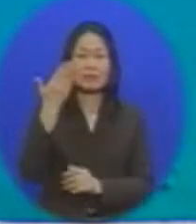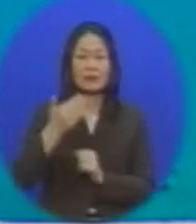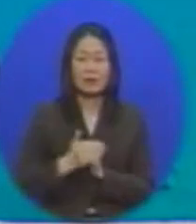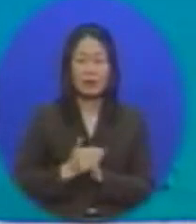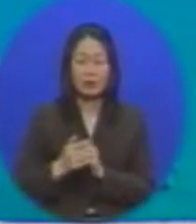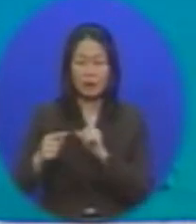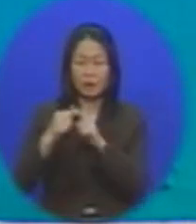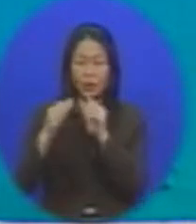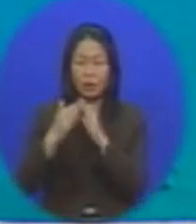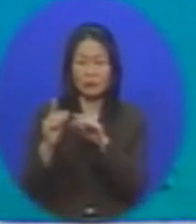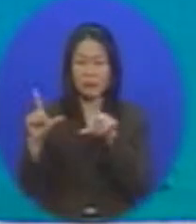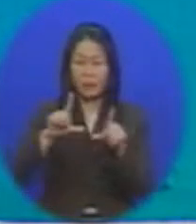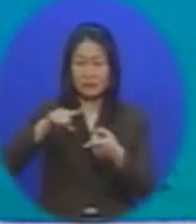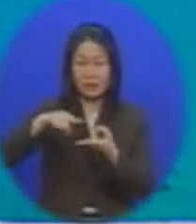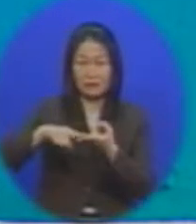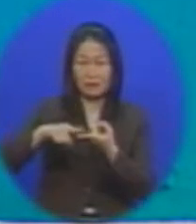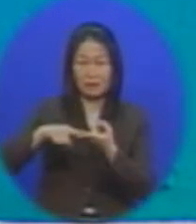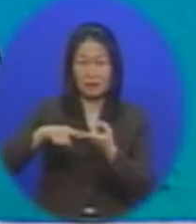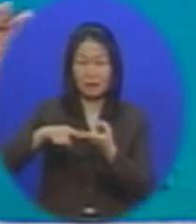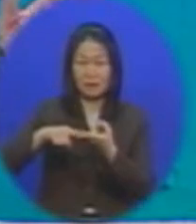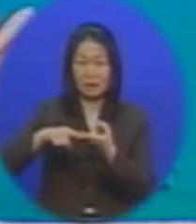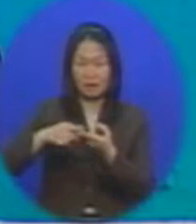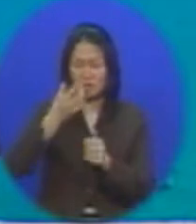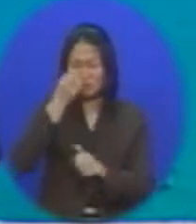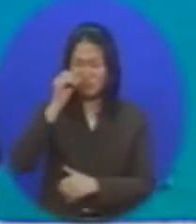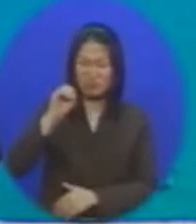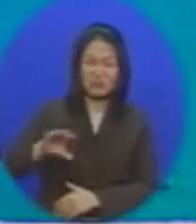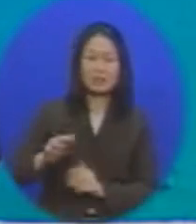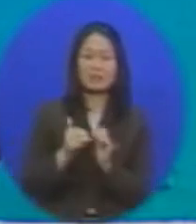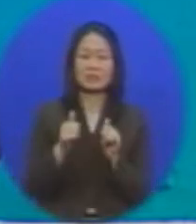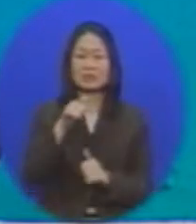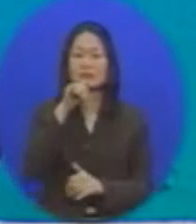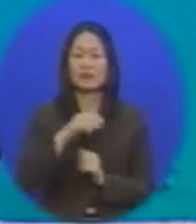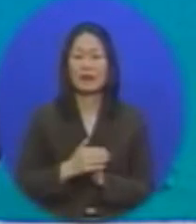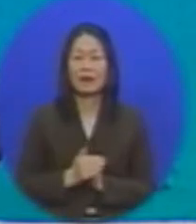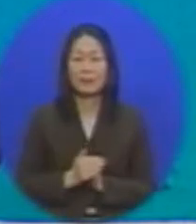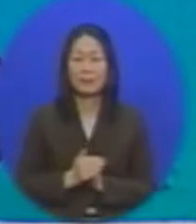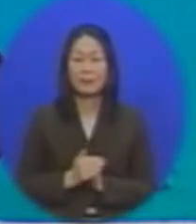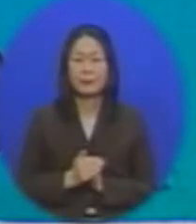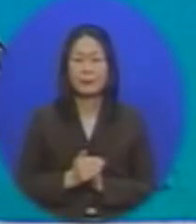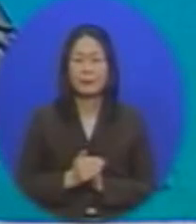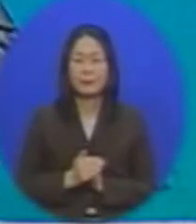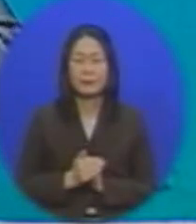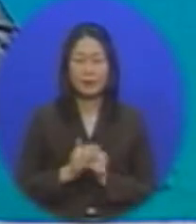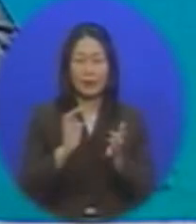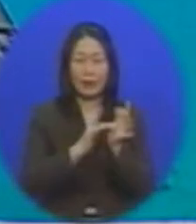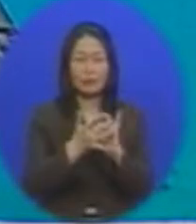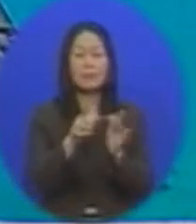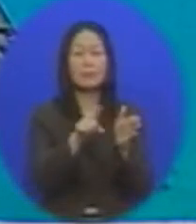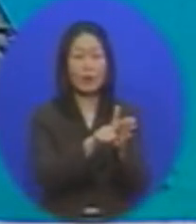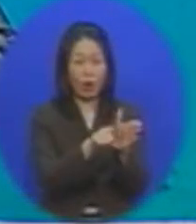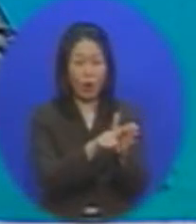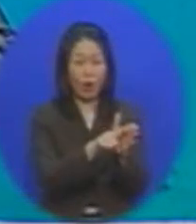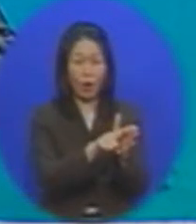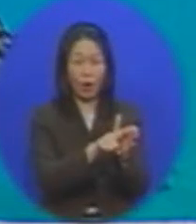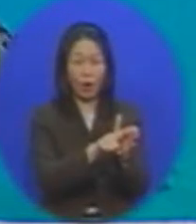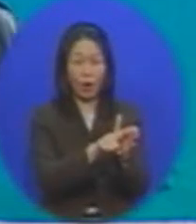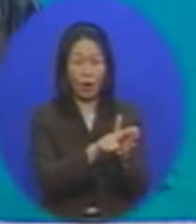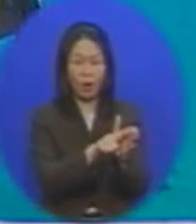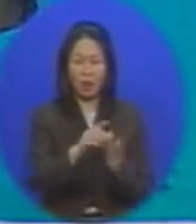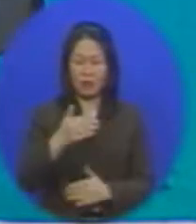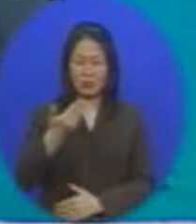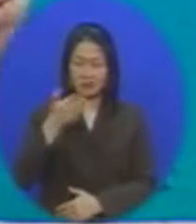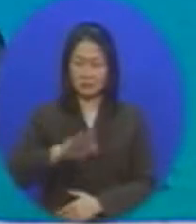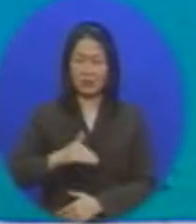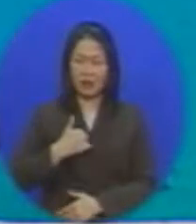교회 생활 자체를 아 무시하는 분들도 있어요 예수를 믿지만 나면